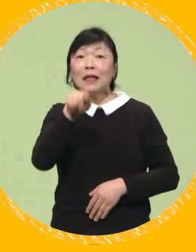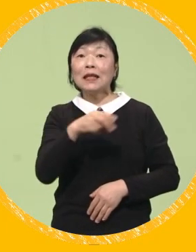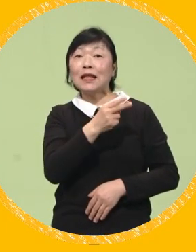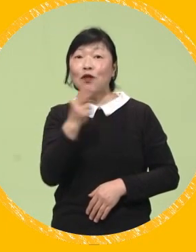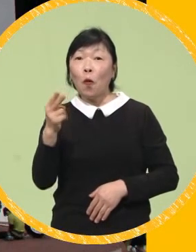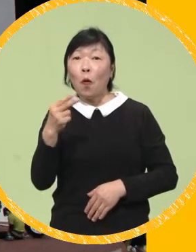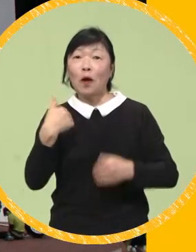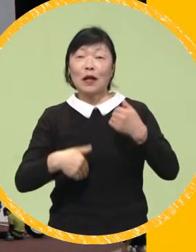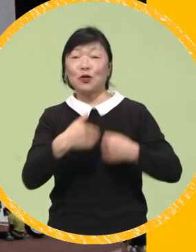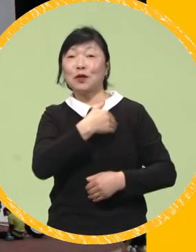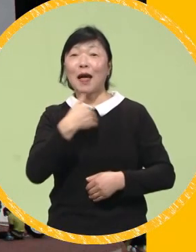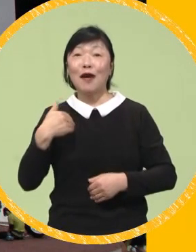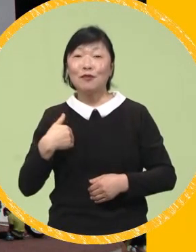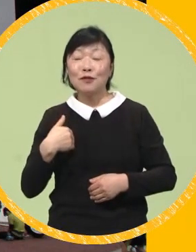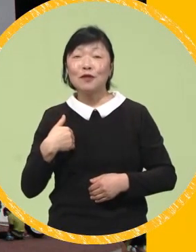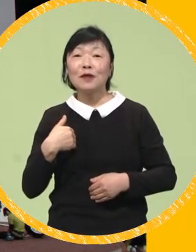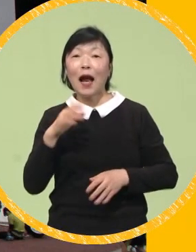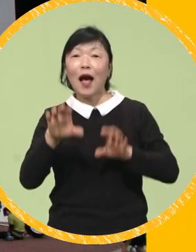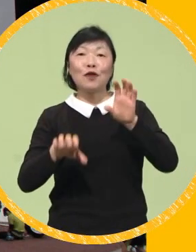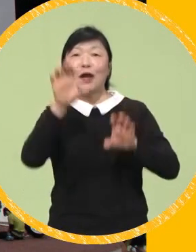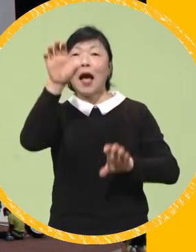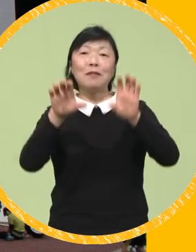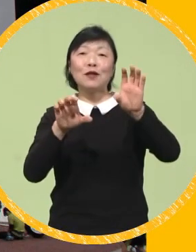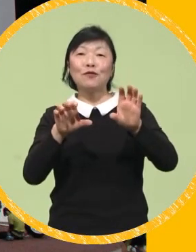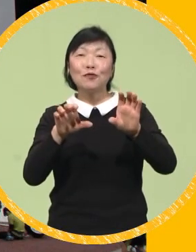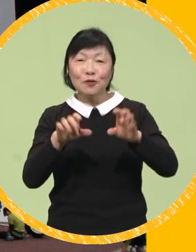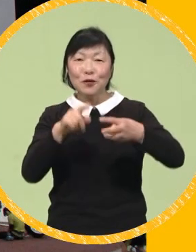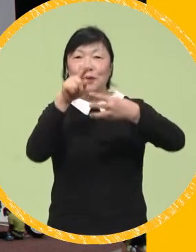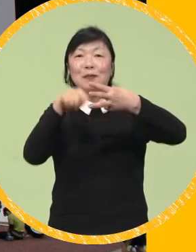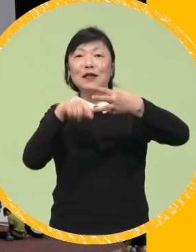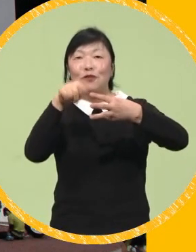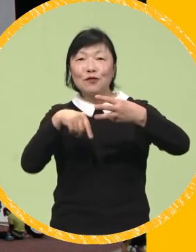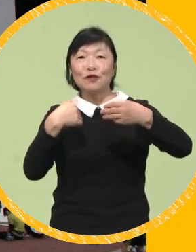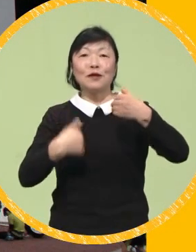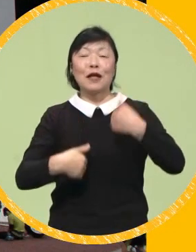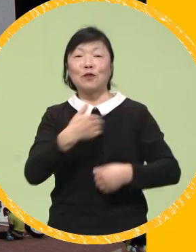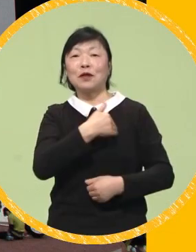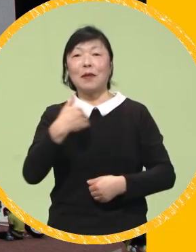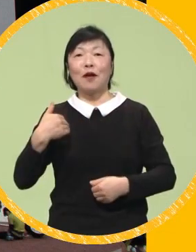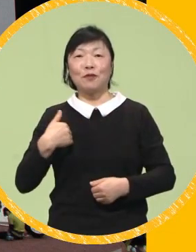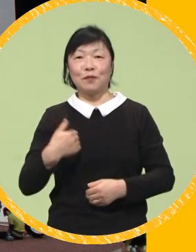スポーツクライミングの3種目を楽しむことができるんです